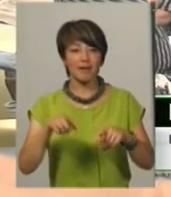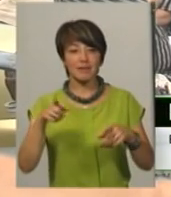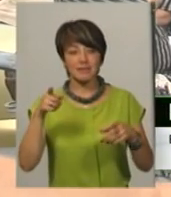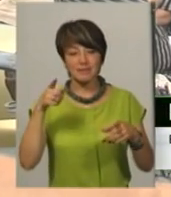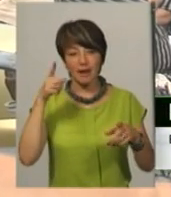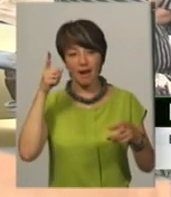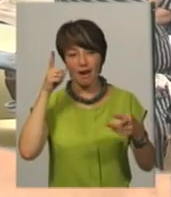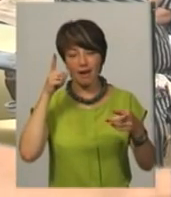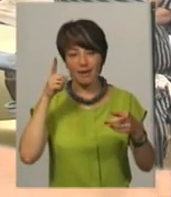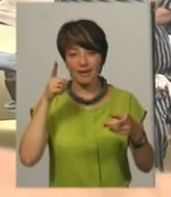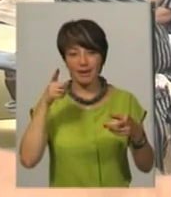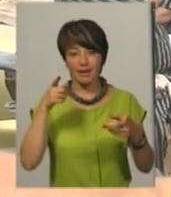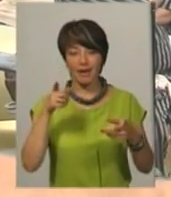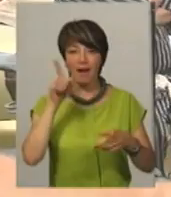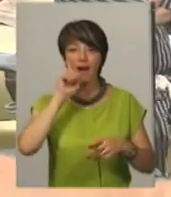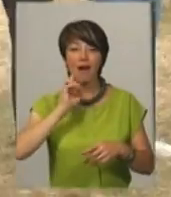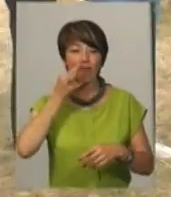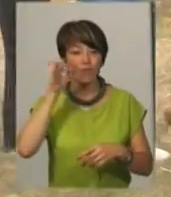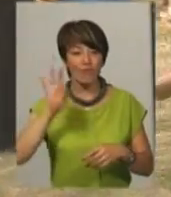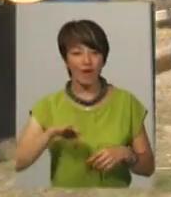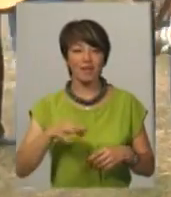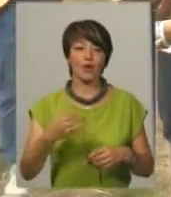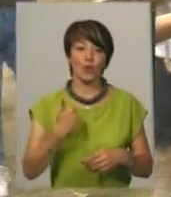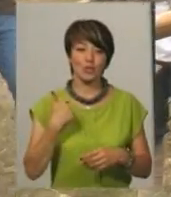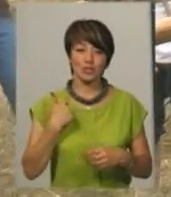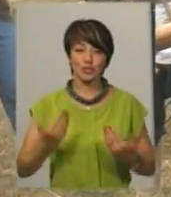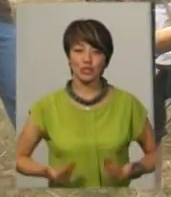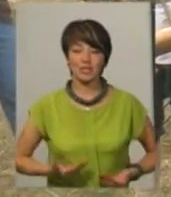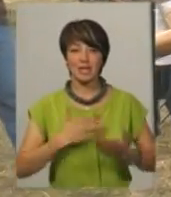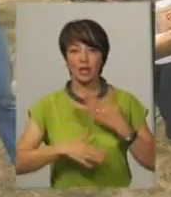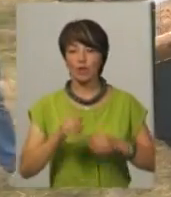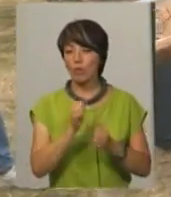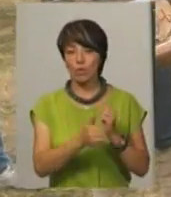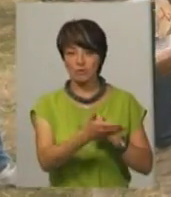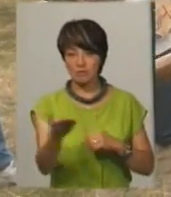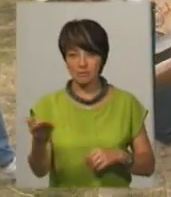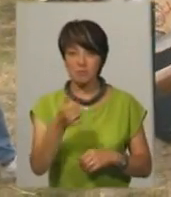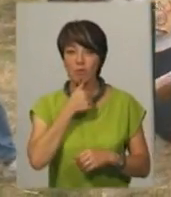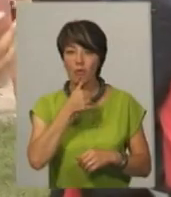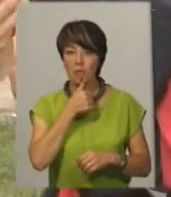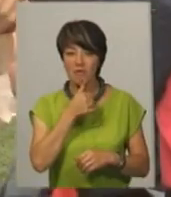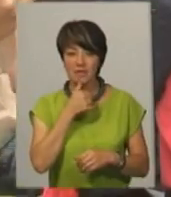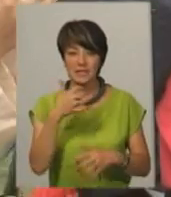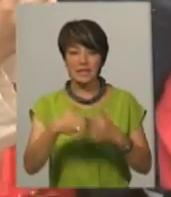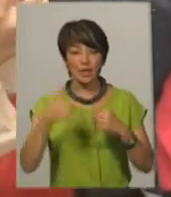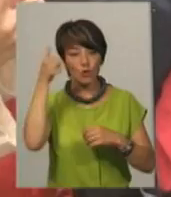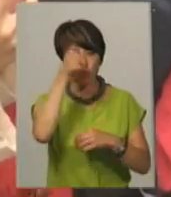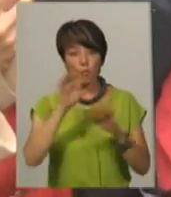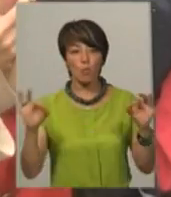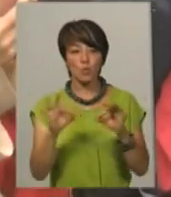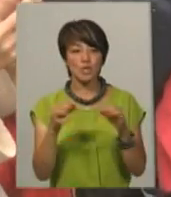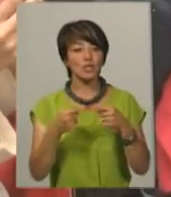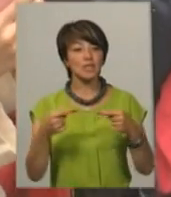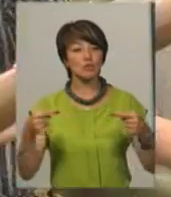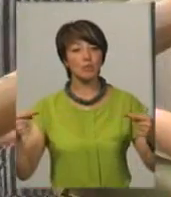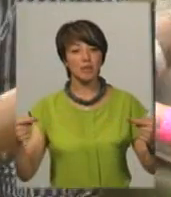хотіли танцювати, жити, радіти. Після виступу кожен бажаючий міг спробувати зіграти на середньовічних музичних інструментах.